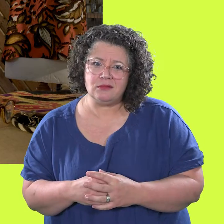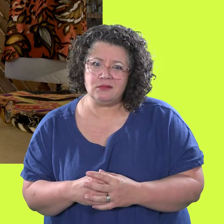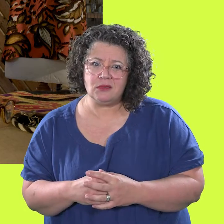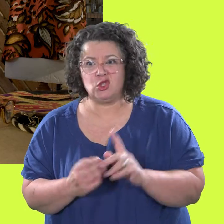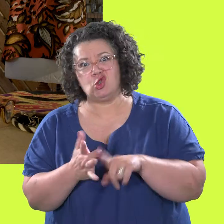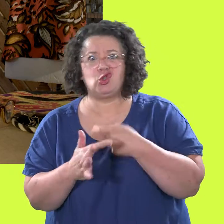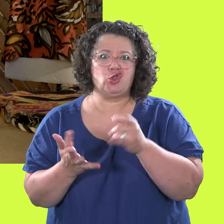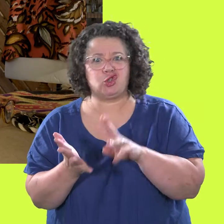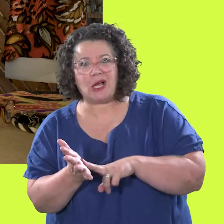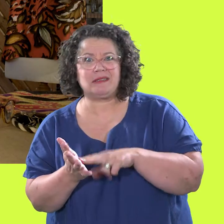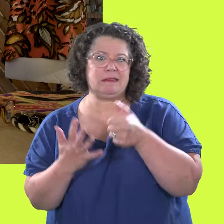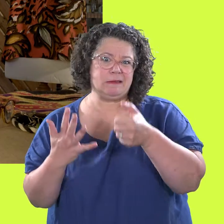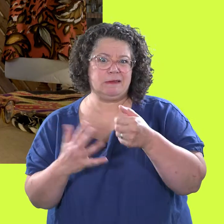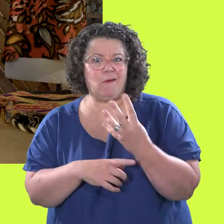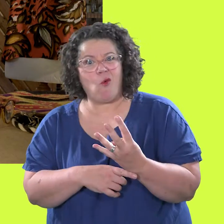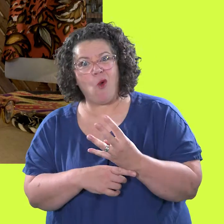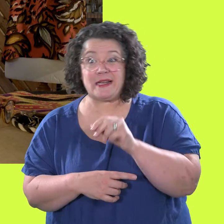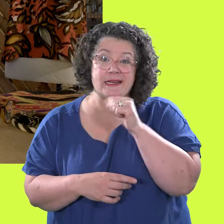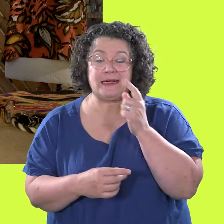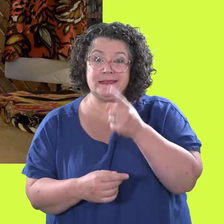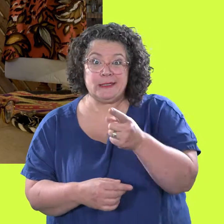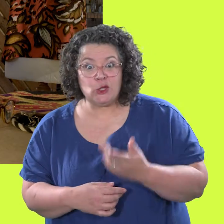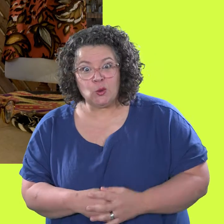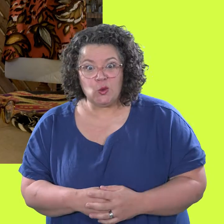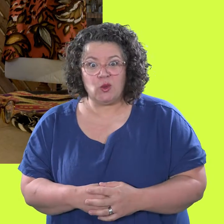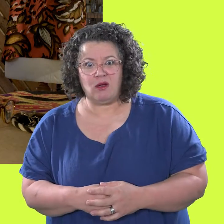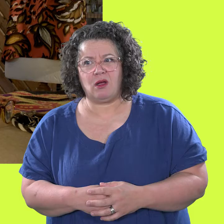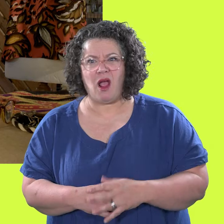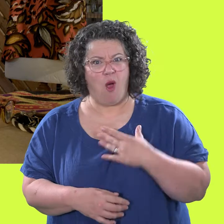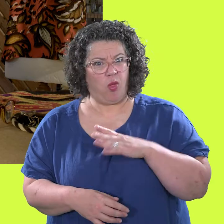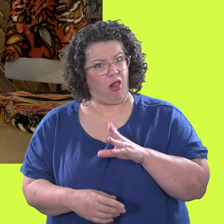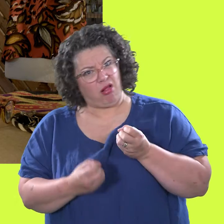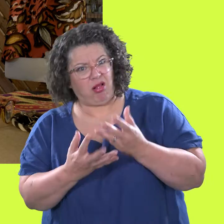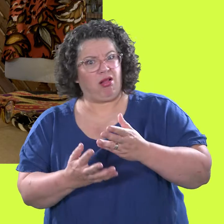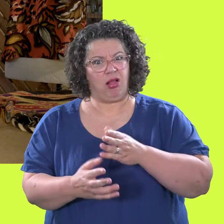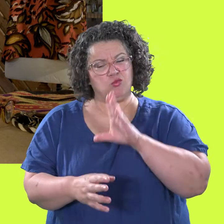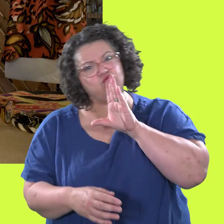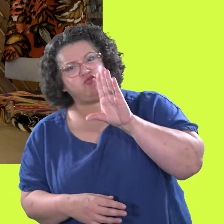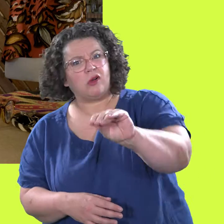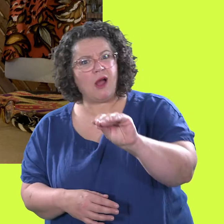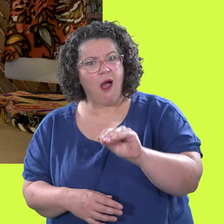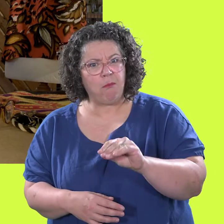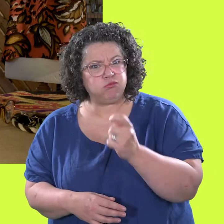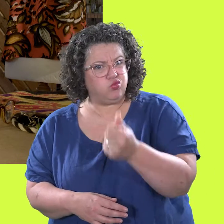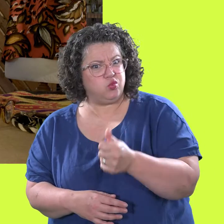Jackson 64. Lyflu gweld ti eto. I'll give you something to shut up about in a minute.